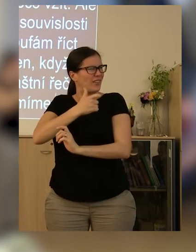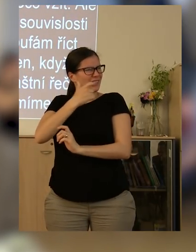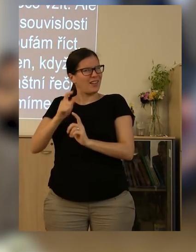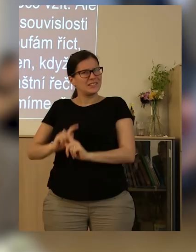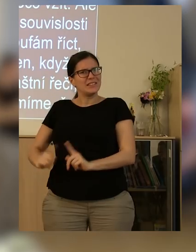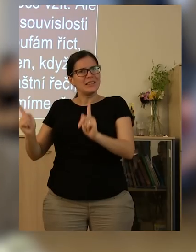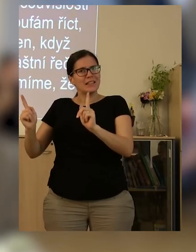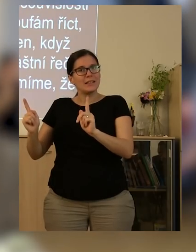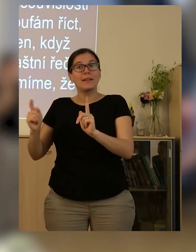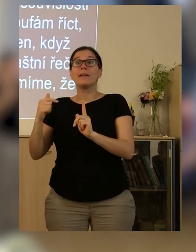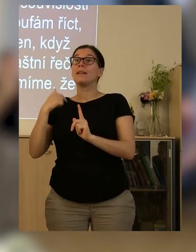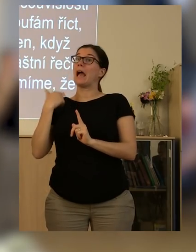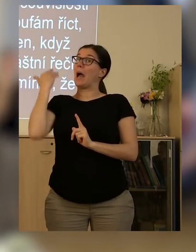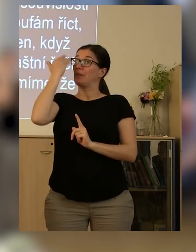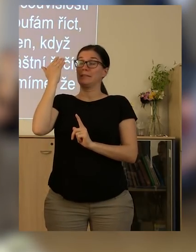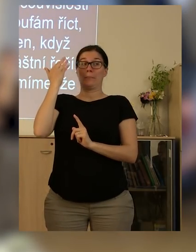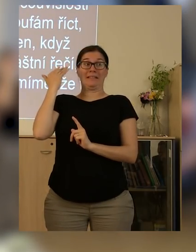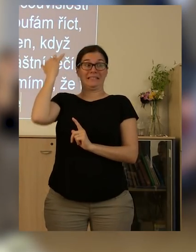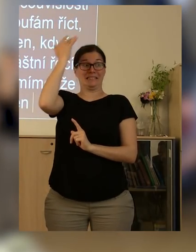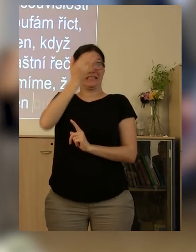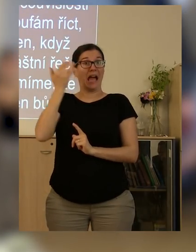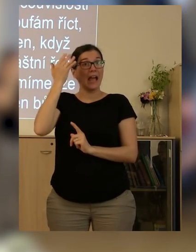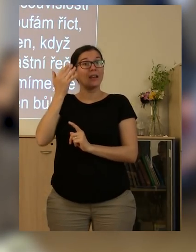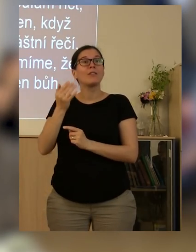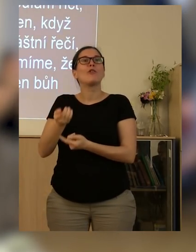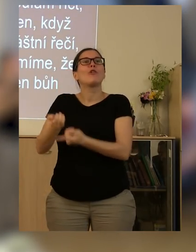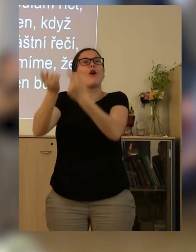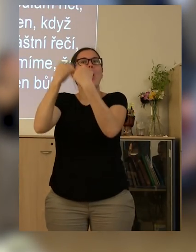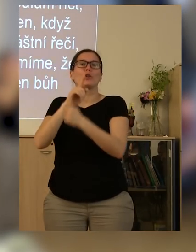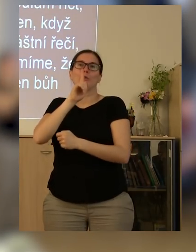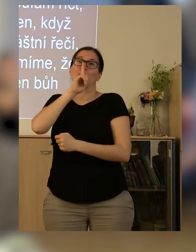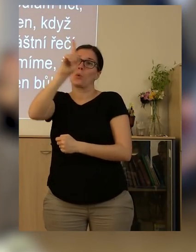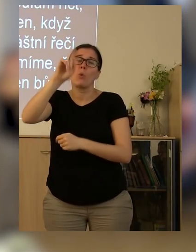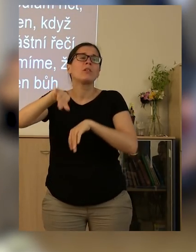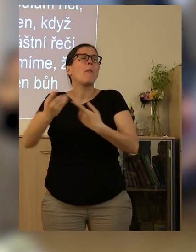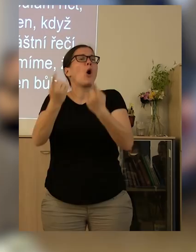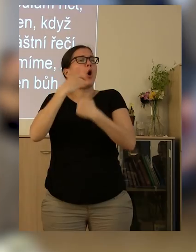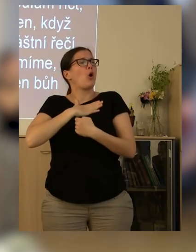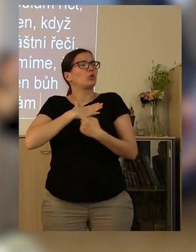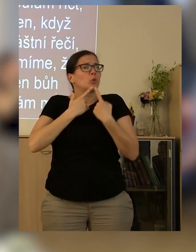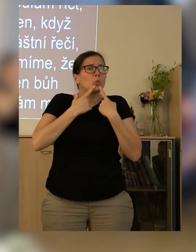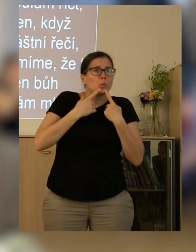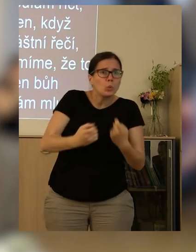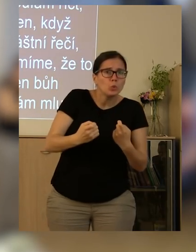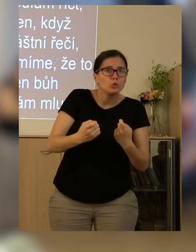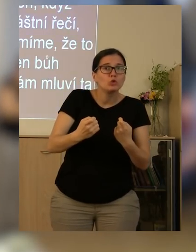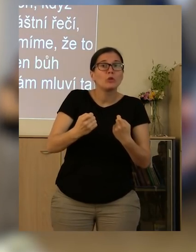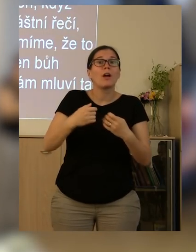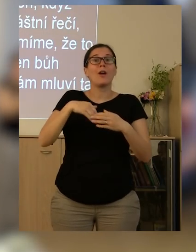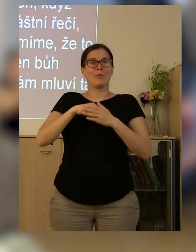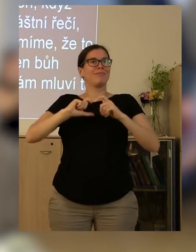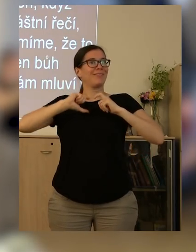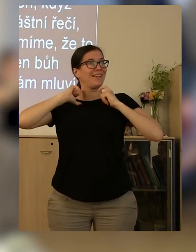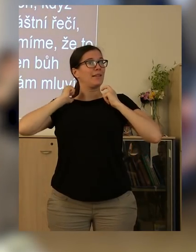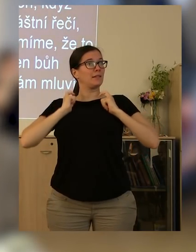že to k nám vlastně zároveň mluví ten Bůh nebo to božství, že to k nám mluví ta naše duše. Něco, co je hlouběji